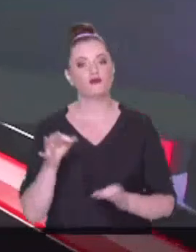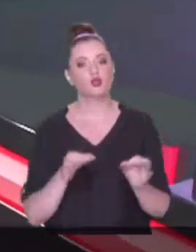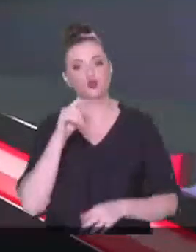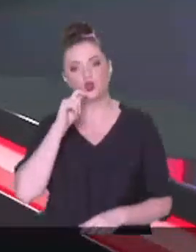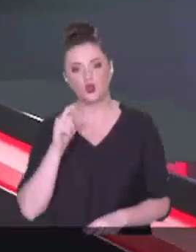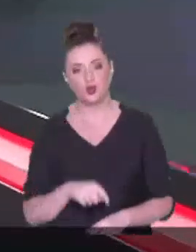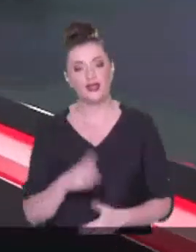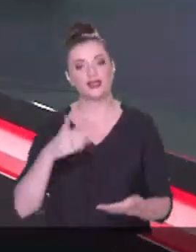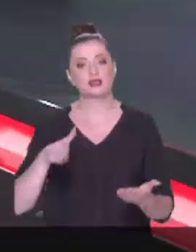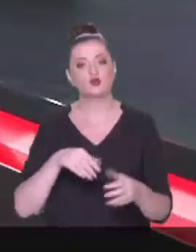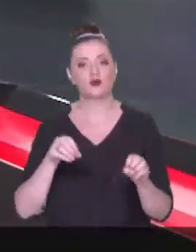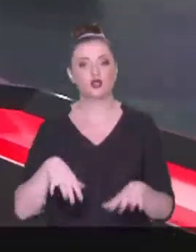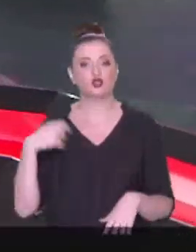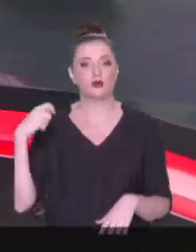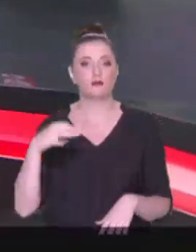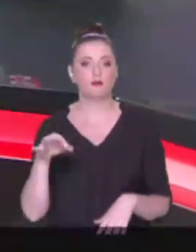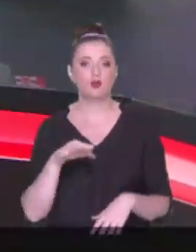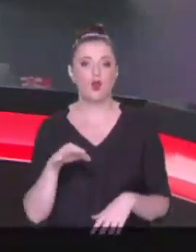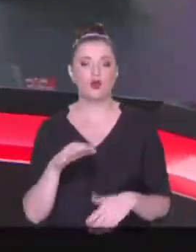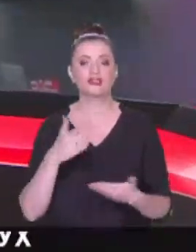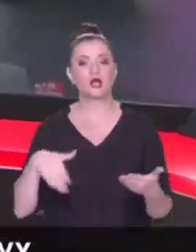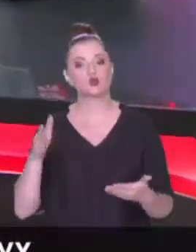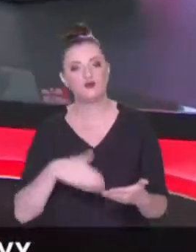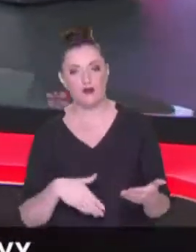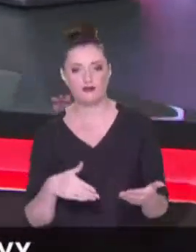України скасував рішення президента про скасування,